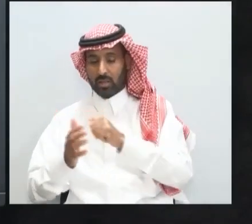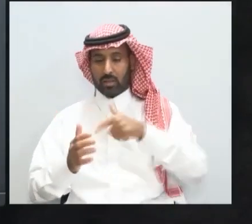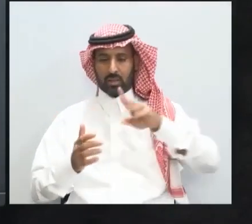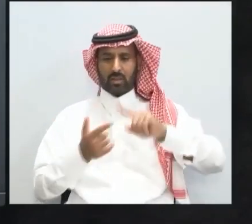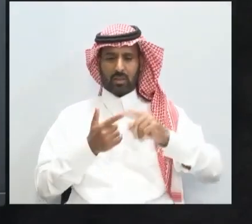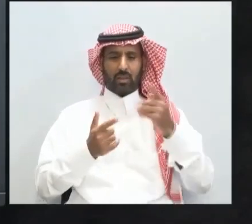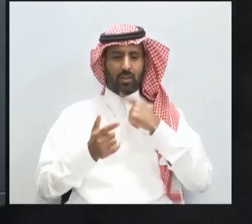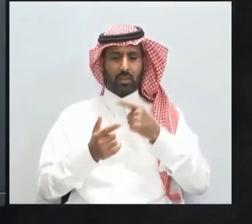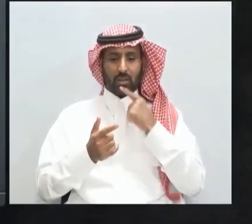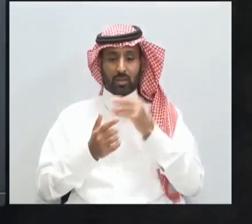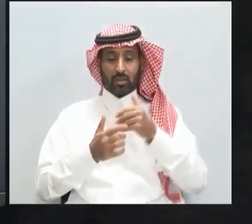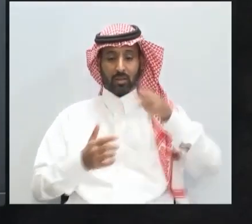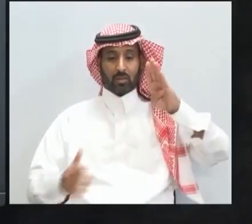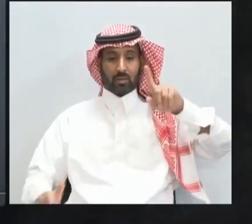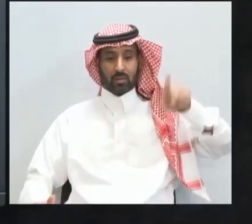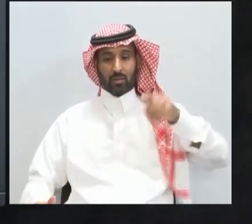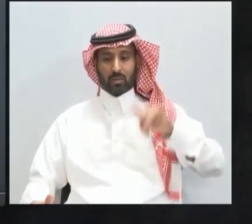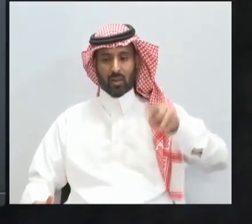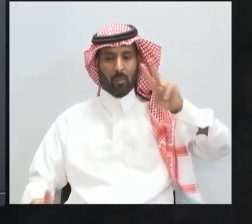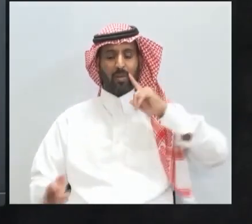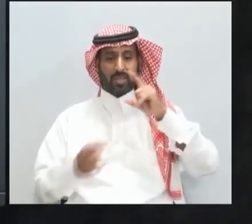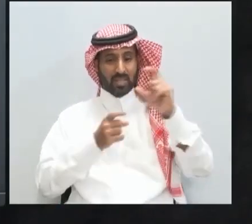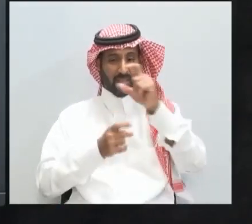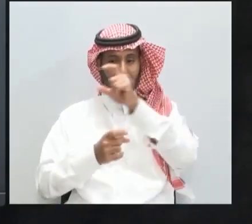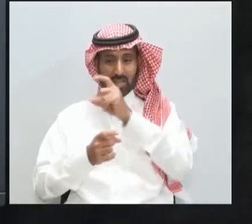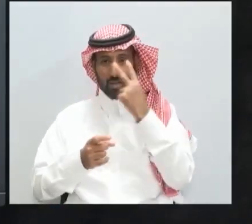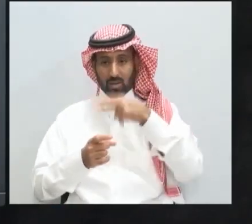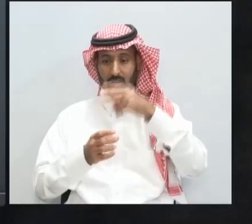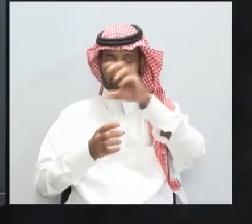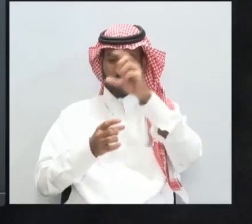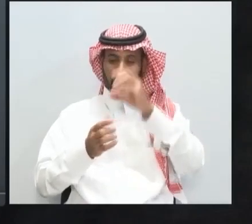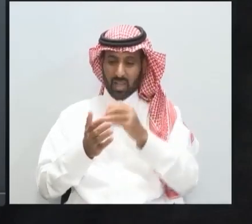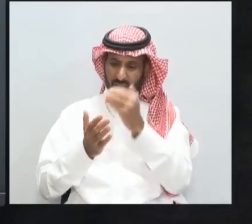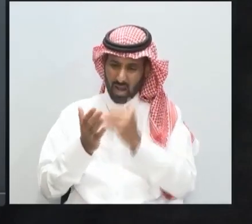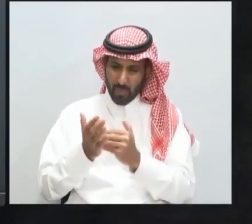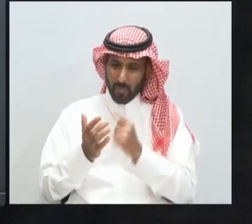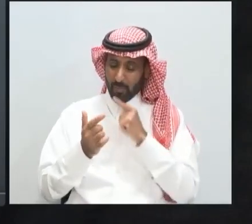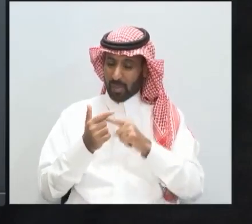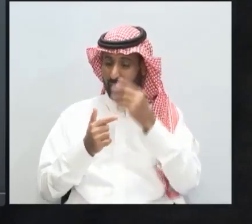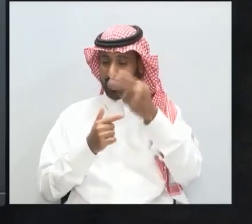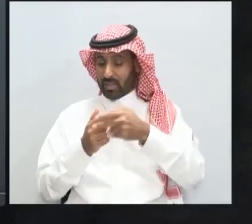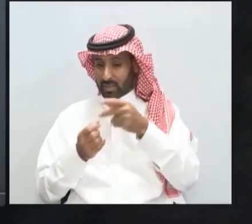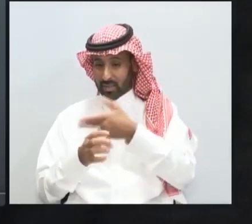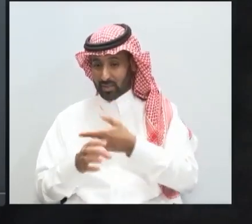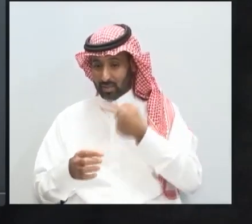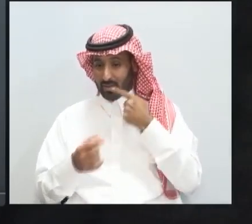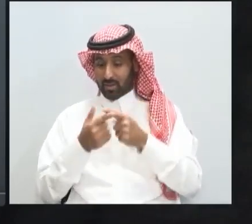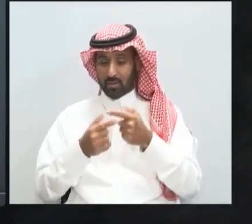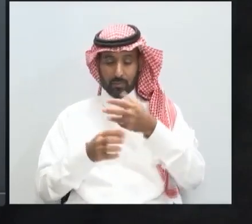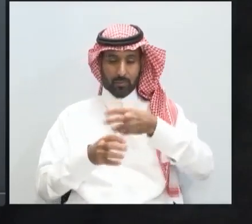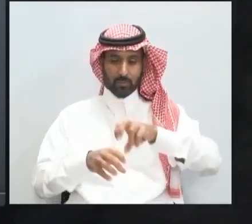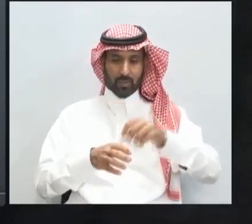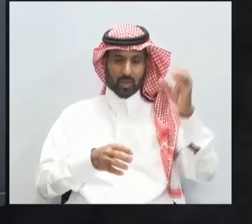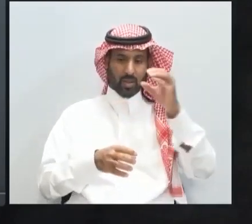نتكلم في مرحله كريبس النواتج الكربونيه سوف تنتقل سوف نشاهد هنالك مرحله ما قبل مرحله كربس الناتج من المركبات